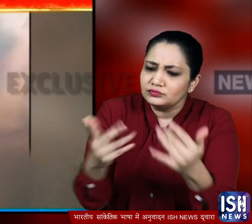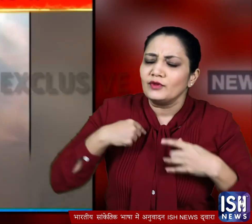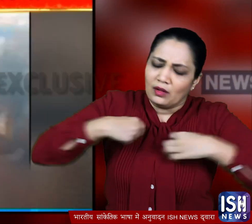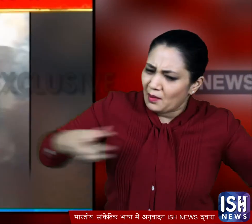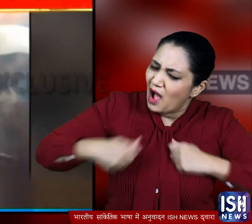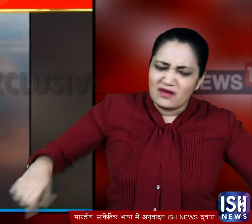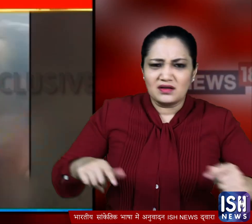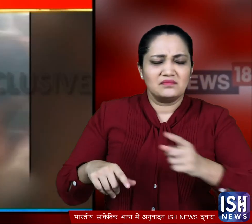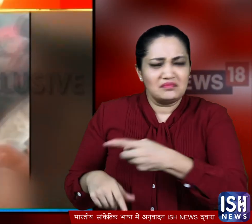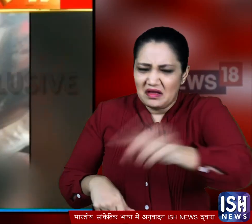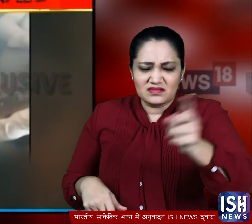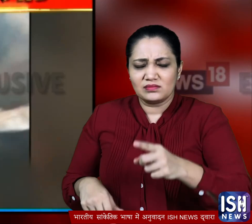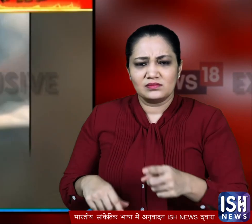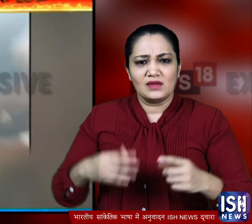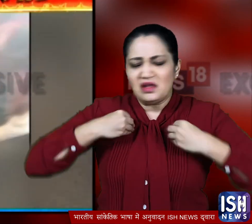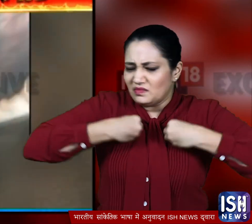को उकसाते भी सुने गए।